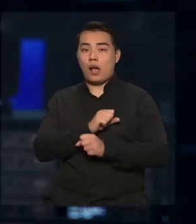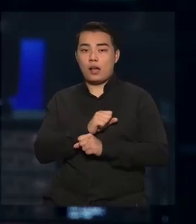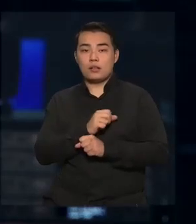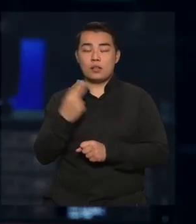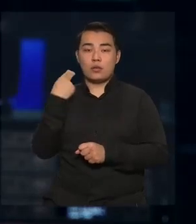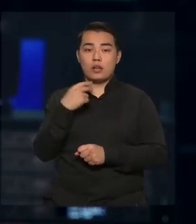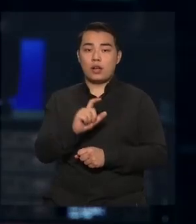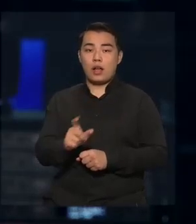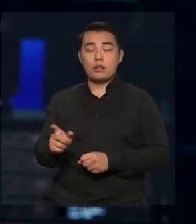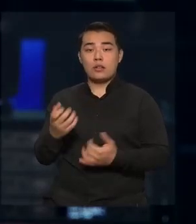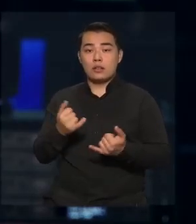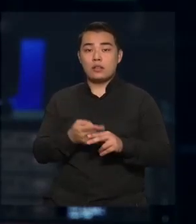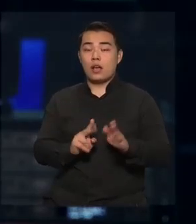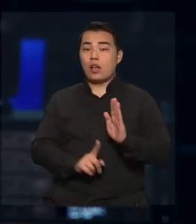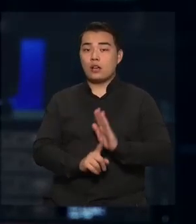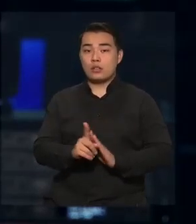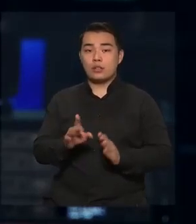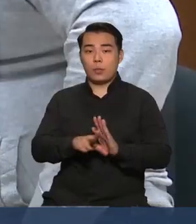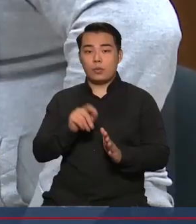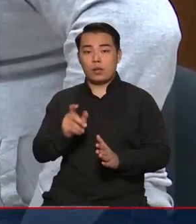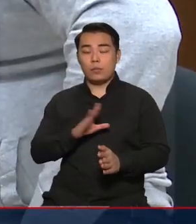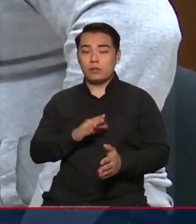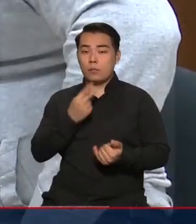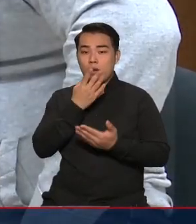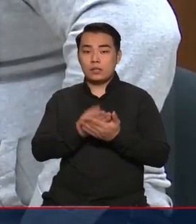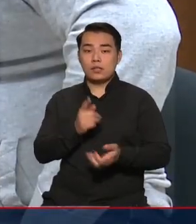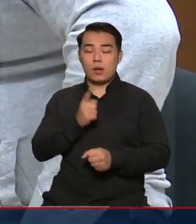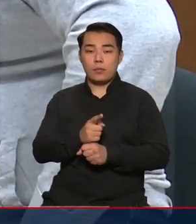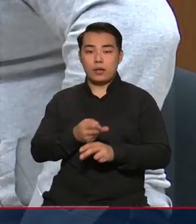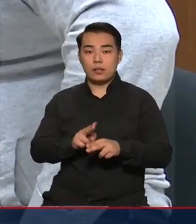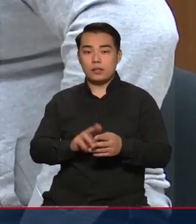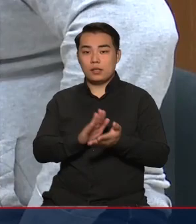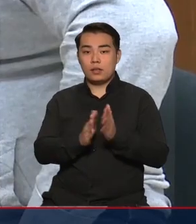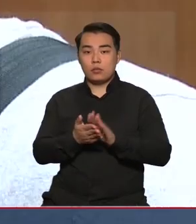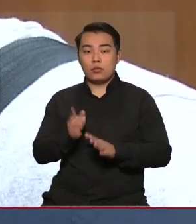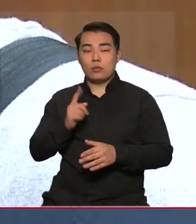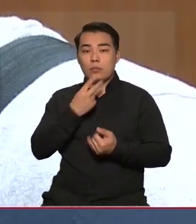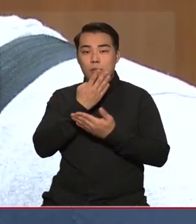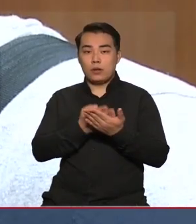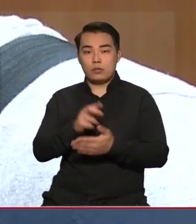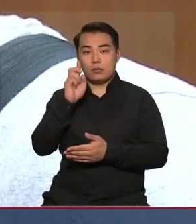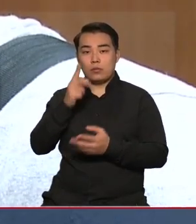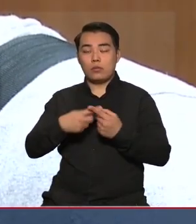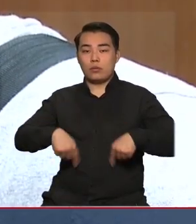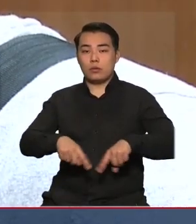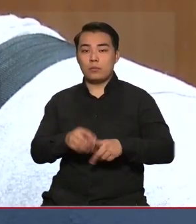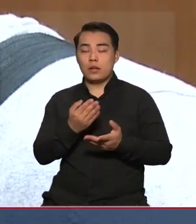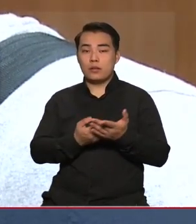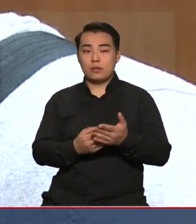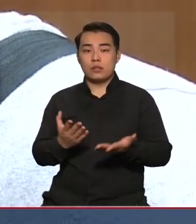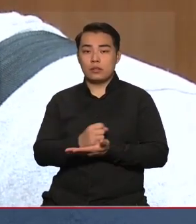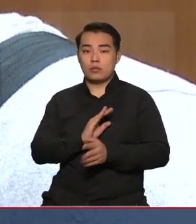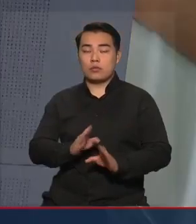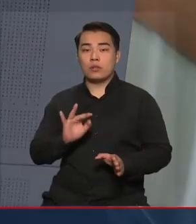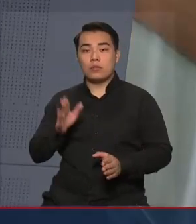граждан. Напомню, изначально депутаты предлагали вовсе запретить такие сделки. Но отклика от госорганов предложение не нашло. И в